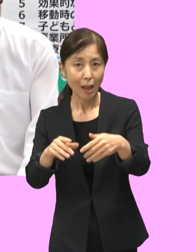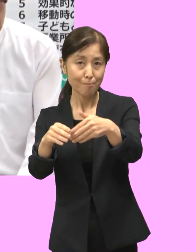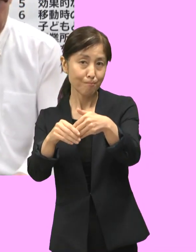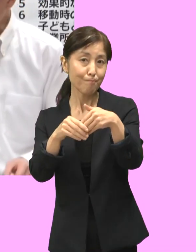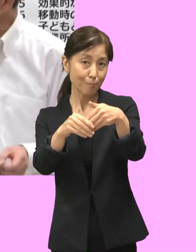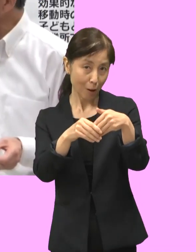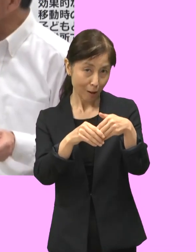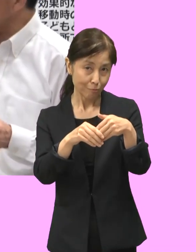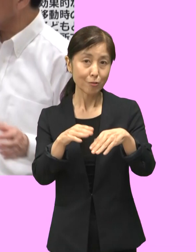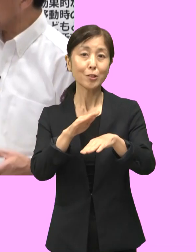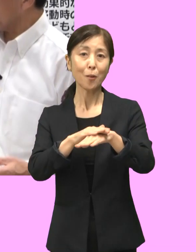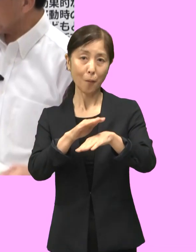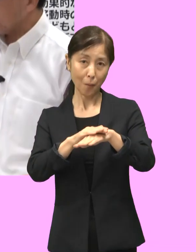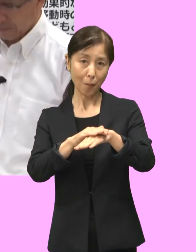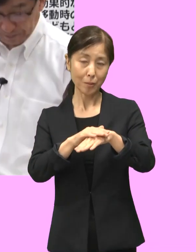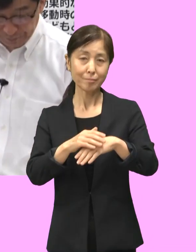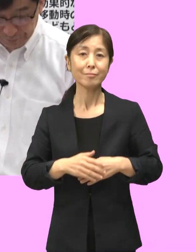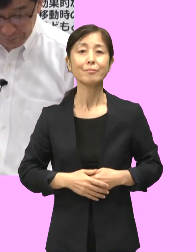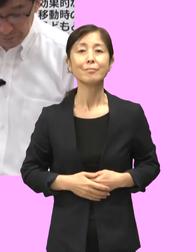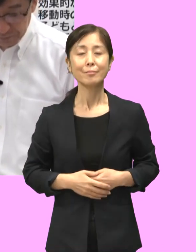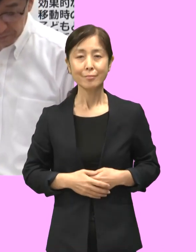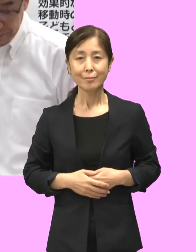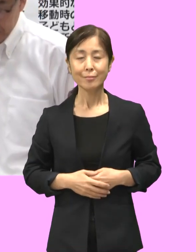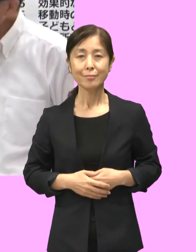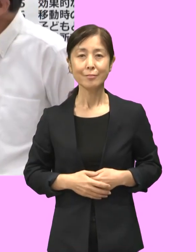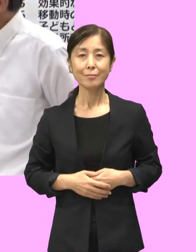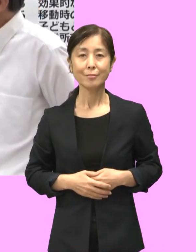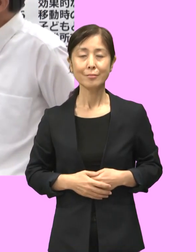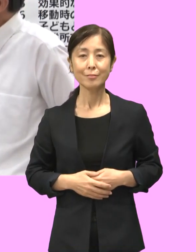給という形に、するものであります。